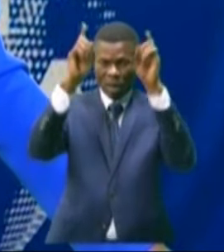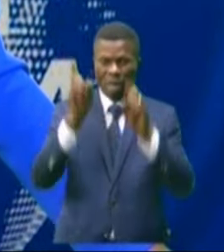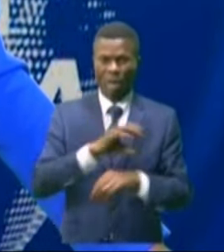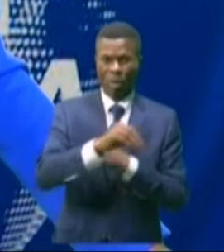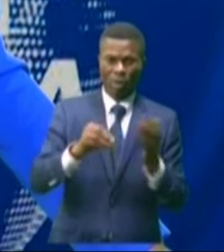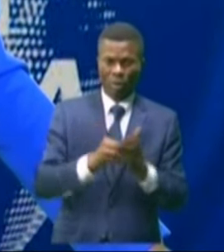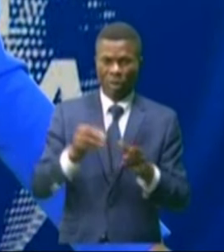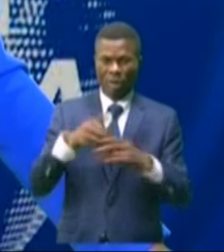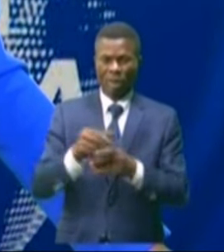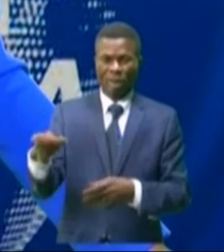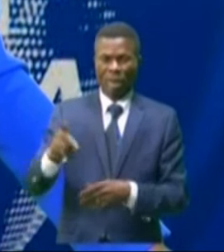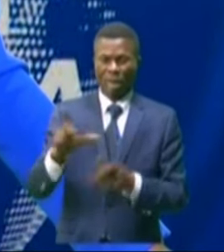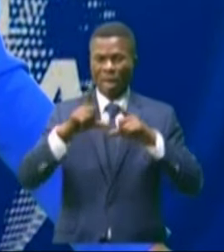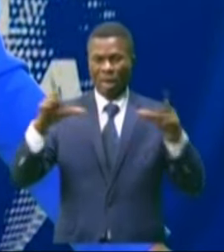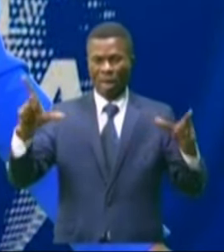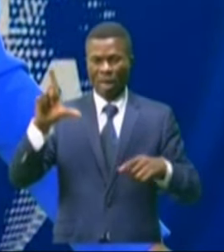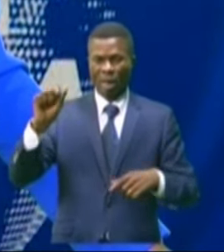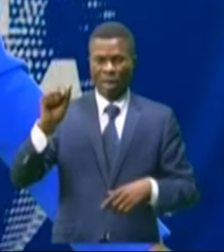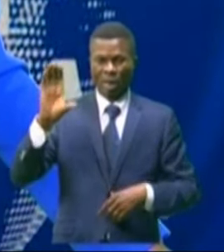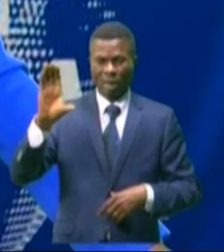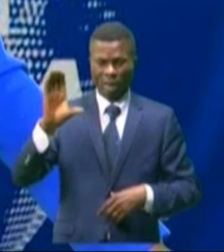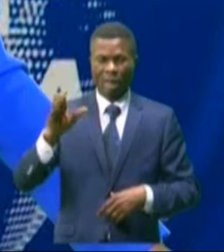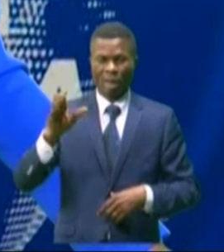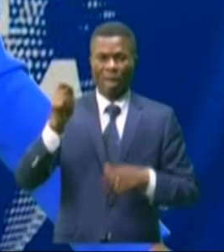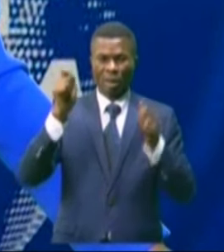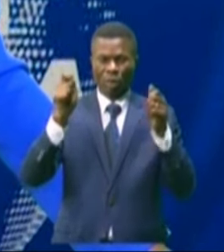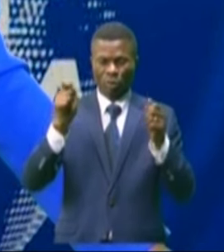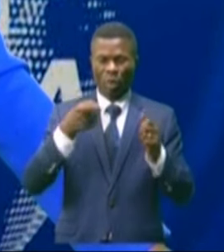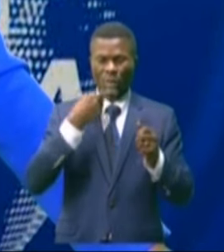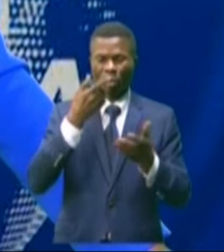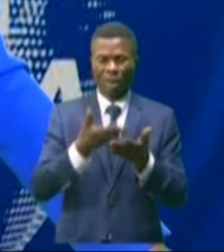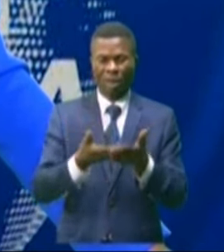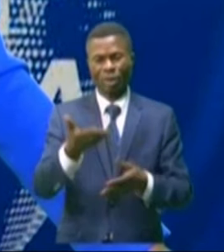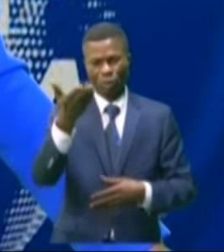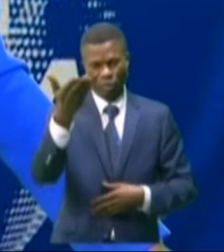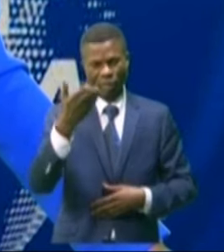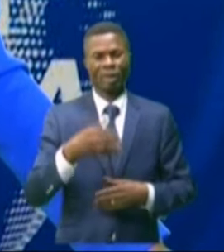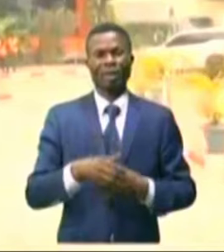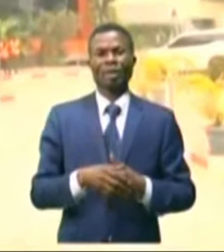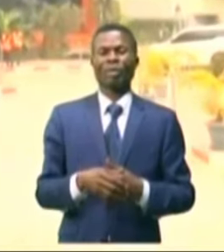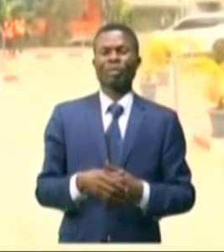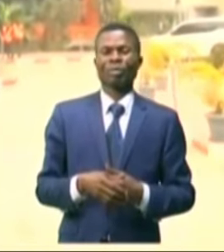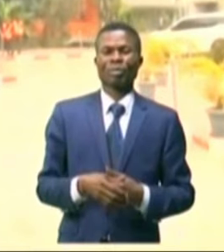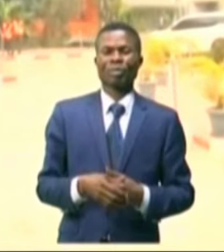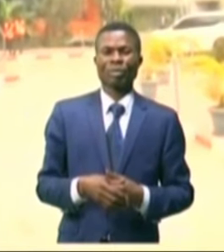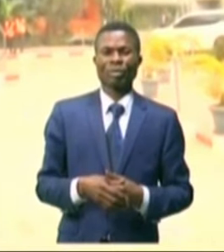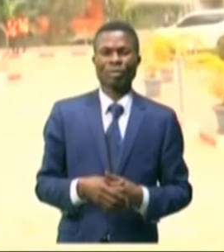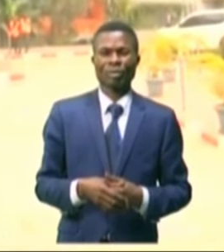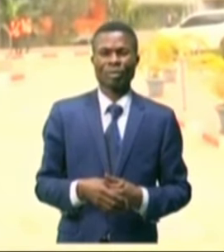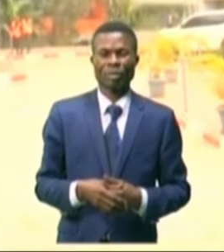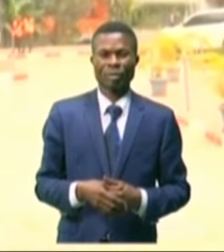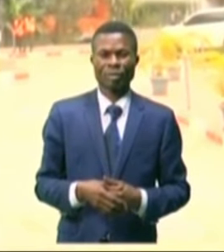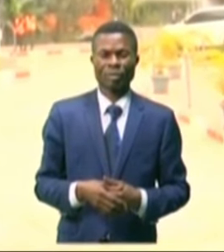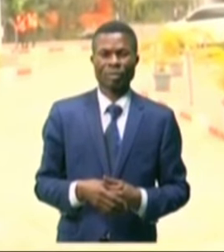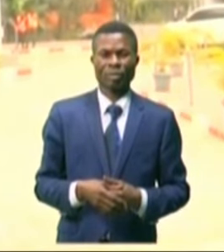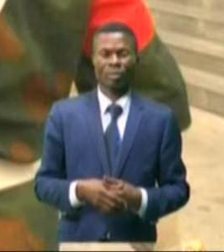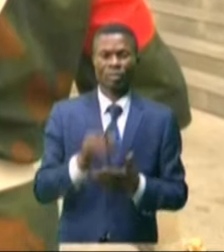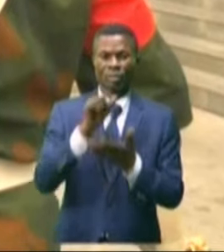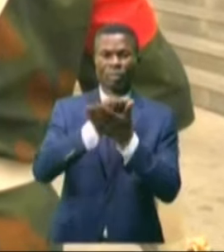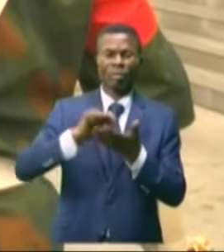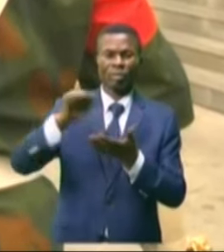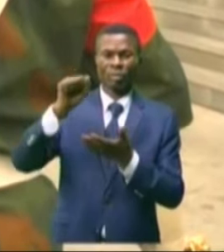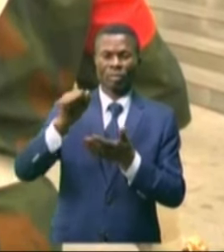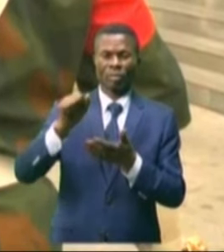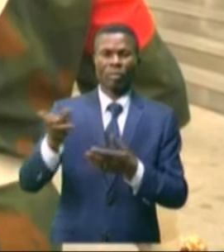centrale et dans la région des Grands Lacs ». Sandra Nyangui, Thierry Nzazi, pour plus de détails. Le séminaire régional